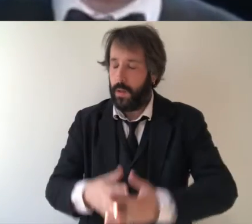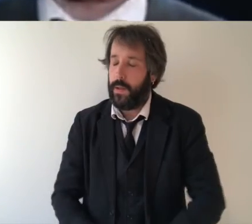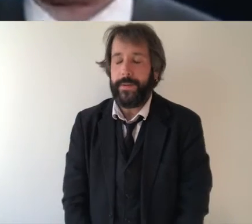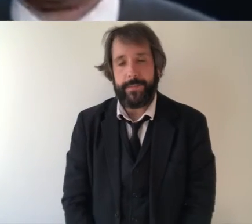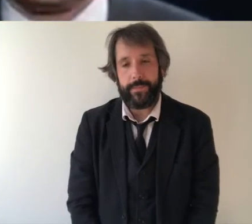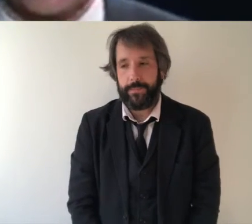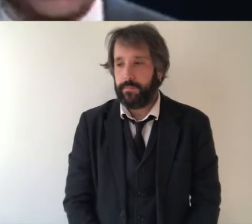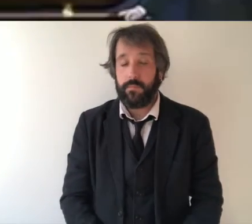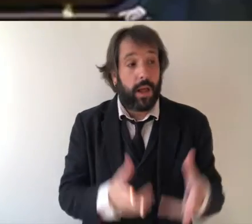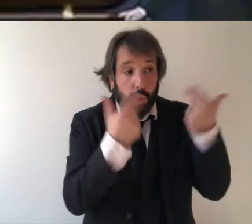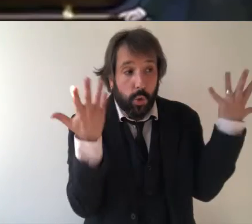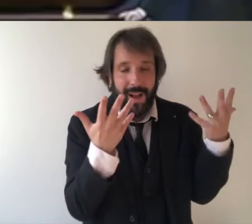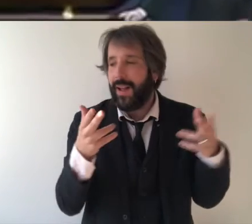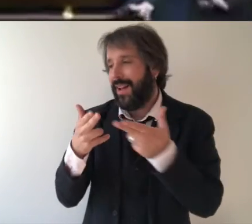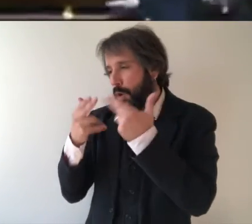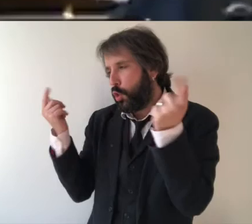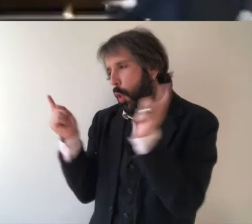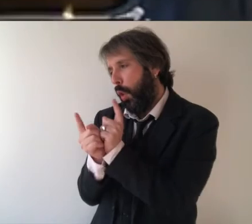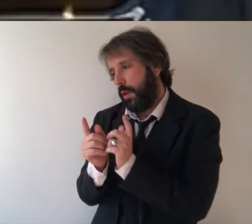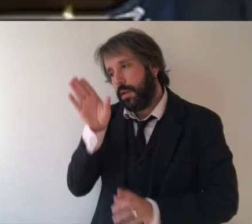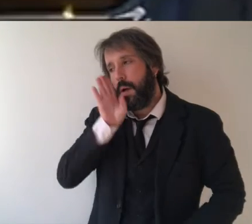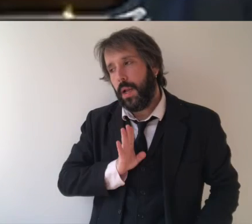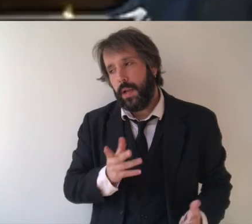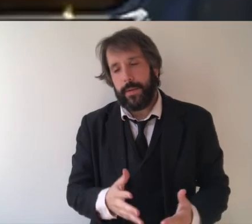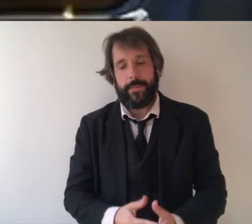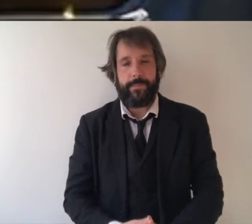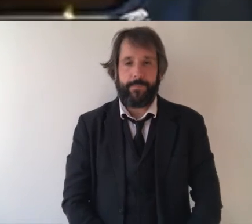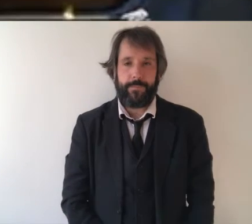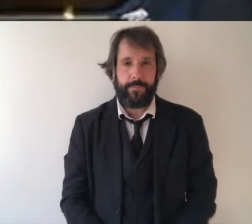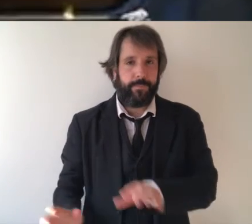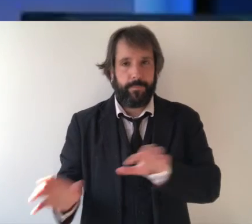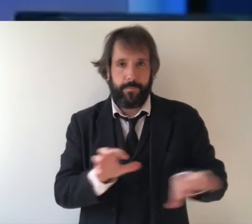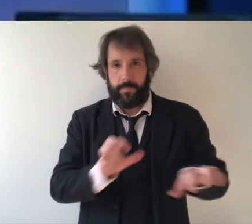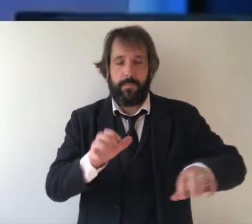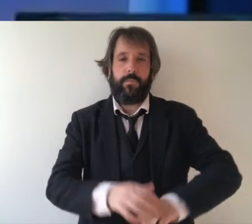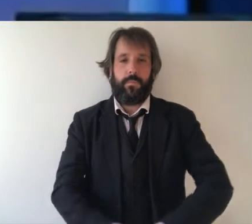Introduction. Laquelle? La courte, je t'assure.